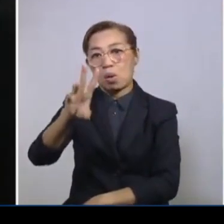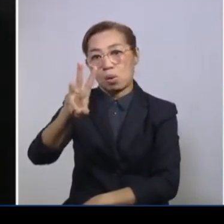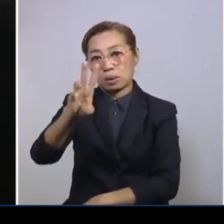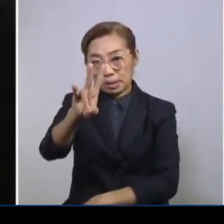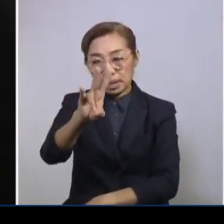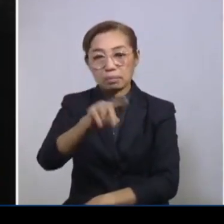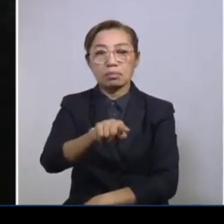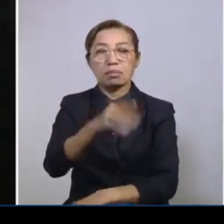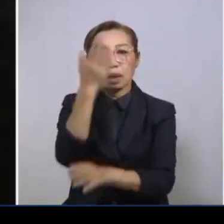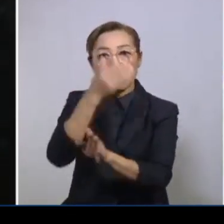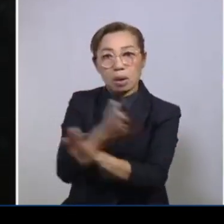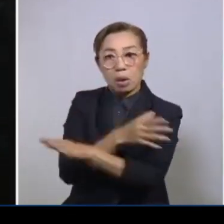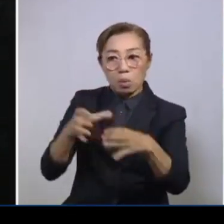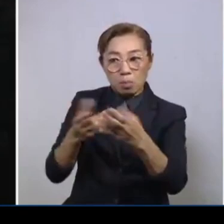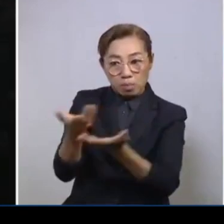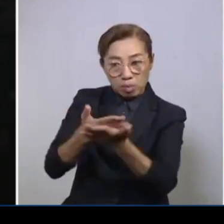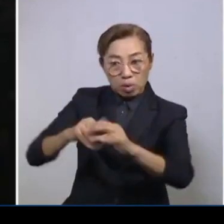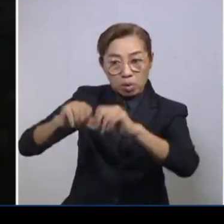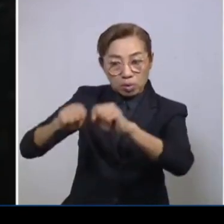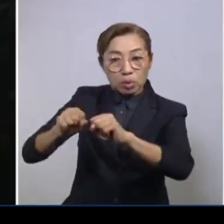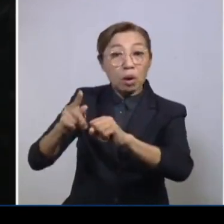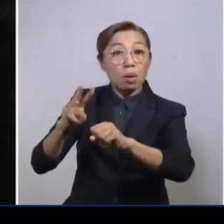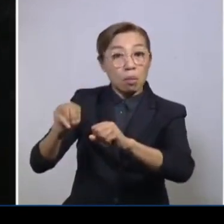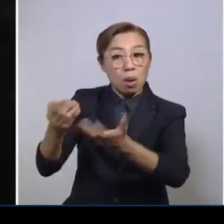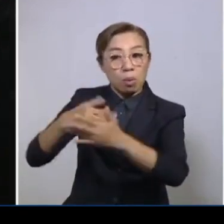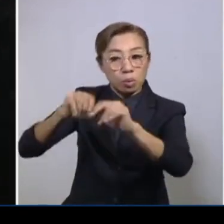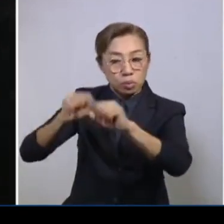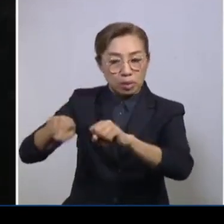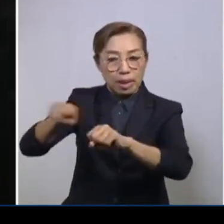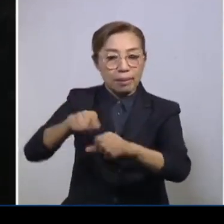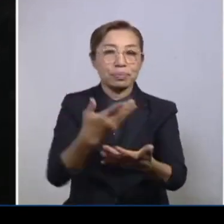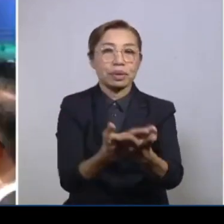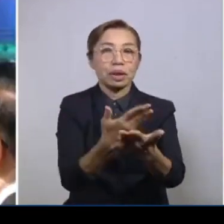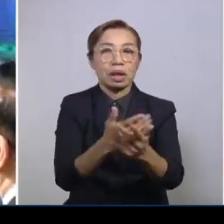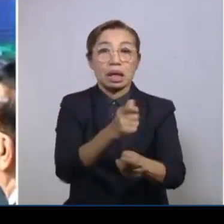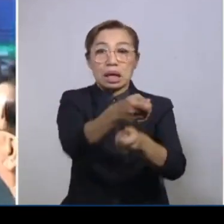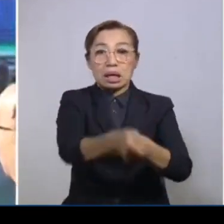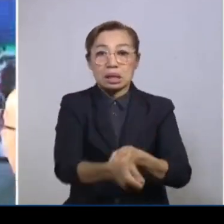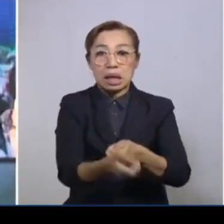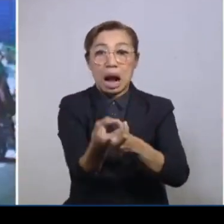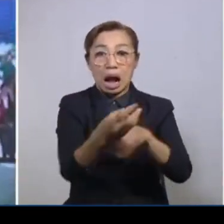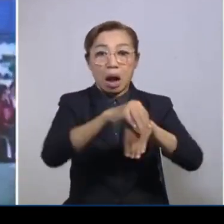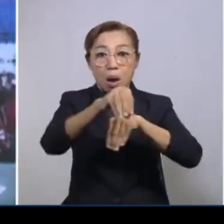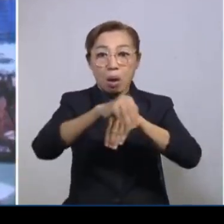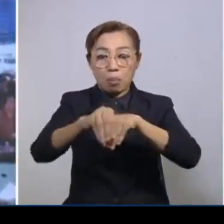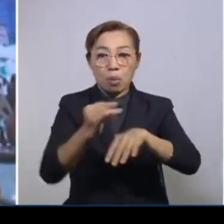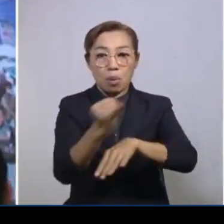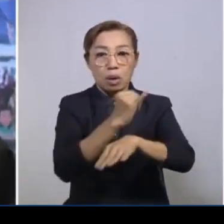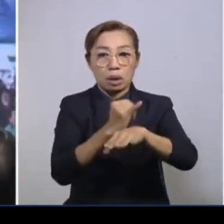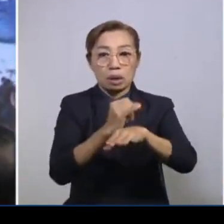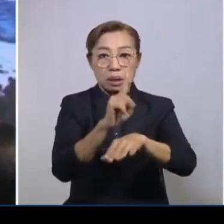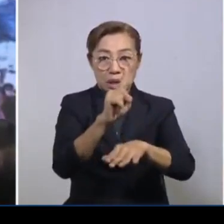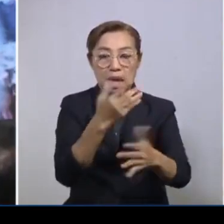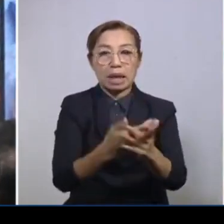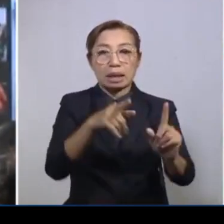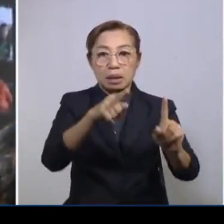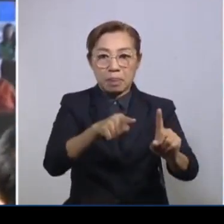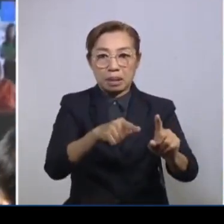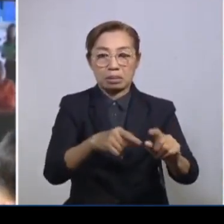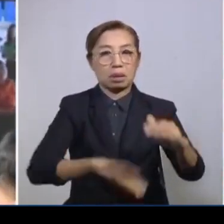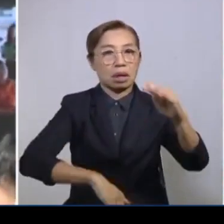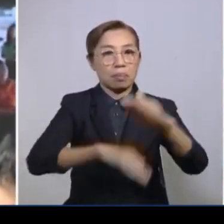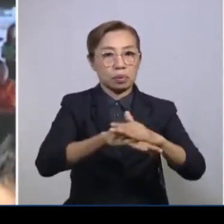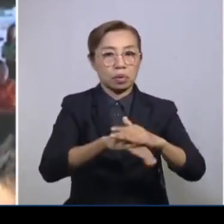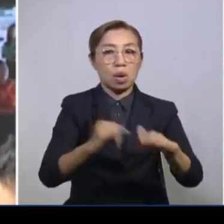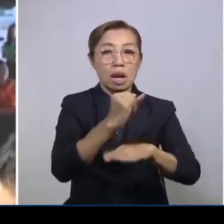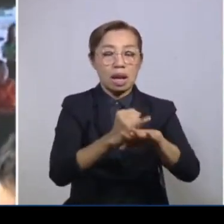2566/2567หลังที่ประชุมคณะรัฐมนตรีได้มีมติเห็นชอบมาตรการให้เงินช่วยเหลือเกษตรกรผู้ปลูกข้าวไร่ละ 1,000 บาทไม่เกิน20ไ